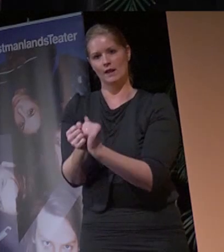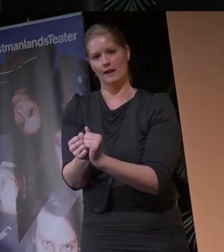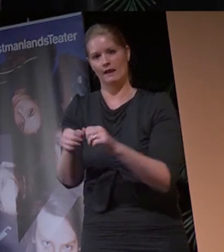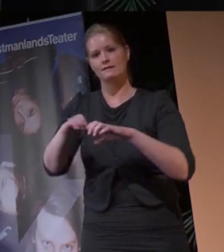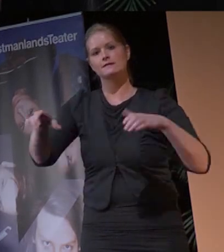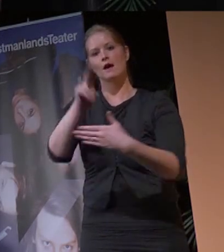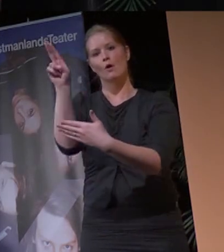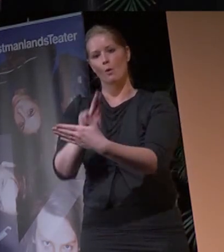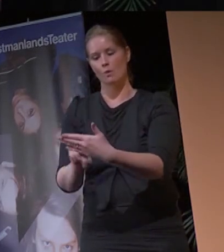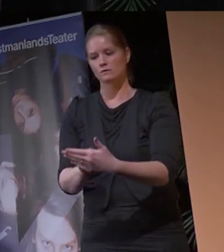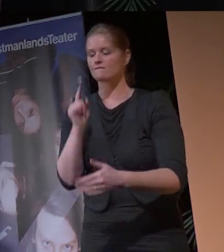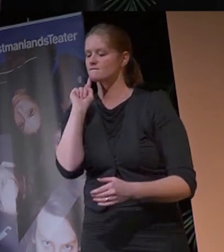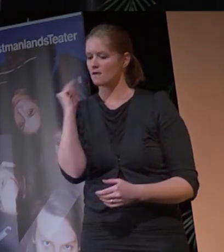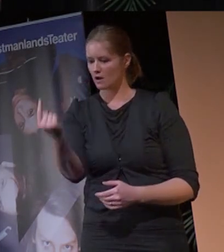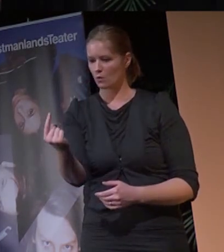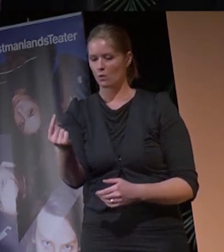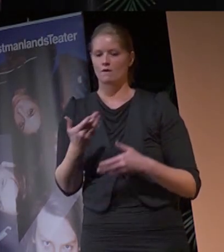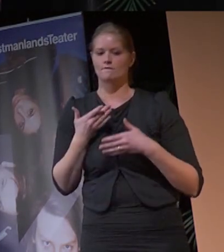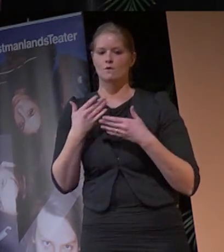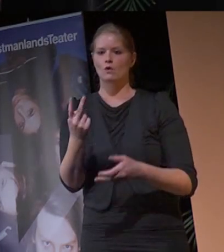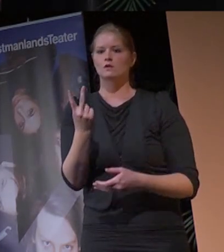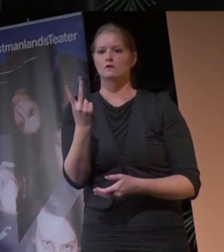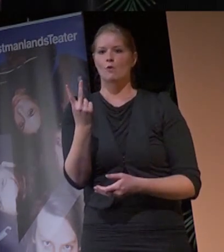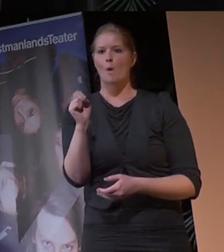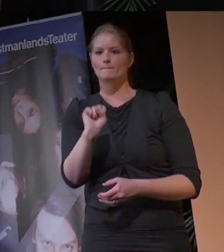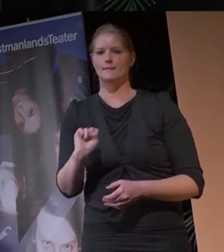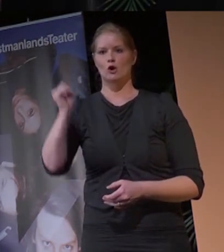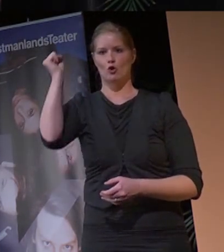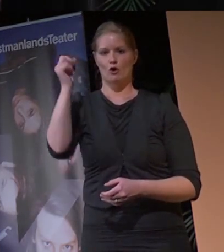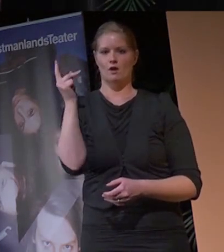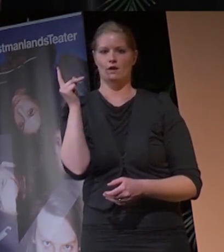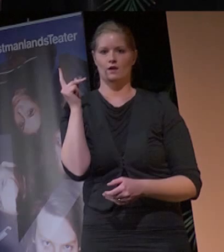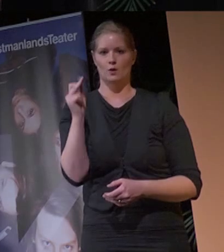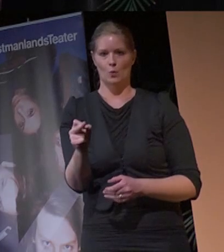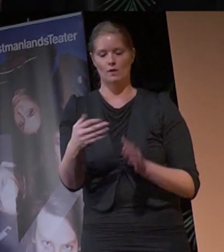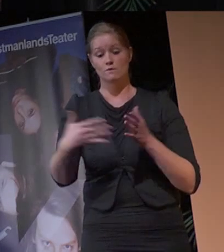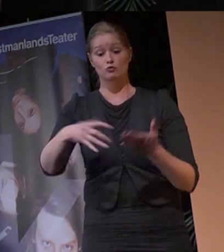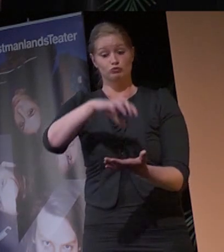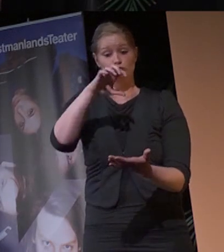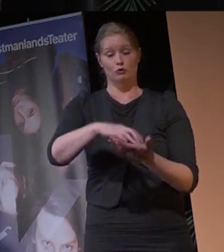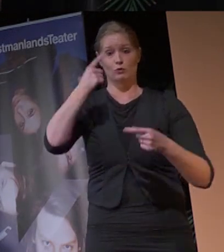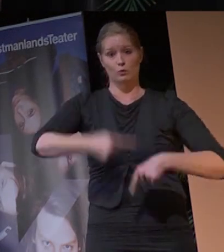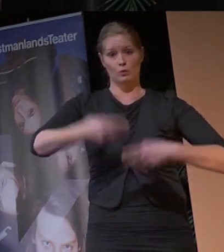Scenkonsten tilldelas årligen 2 miljarder kronor av den statliga